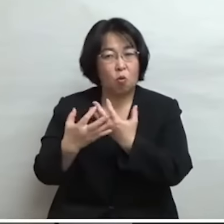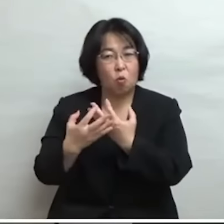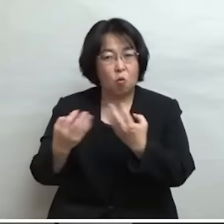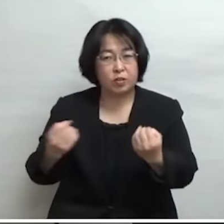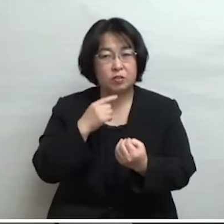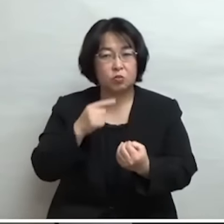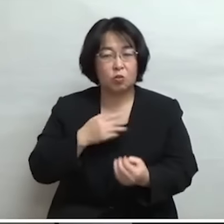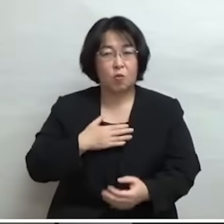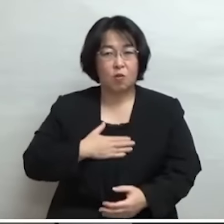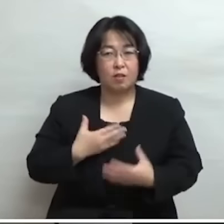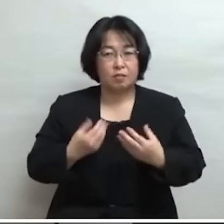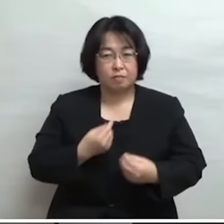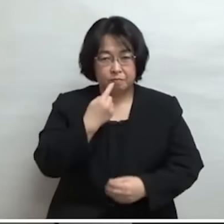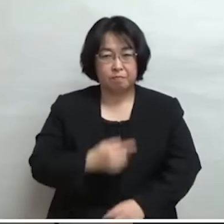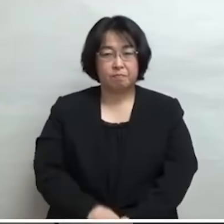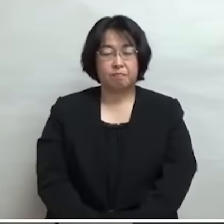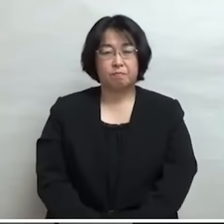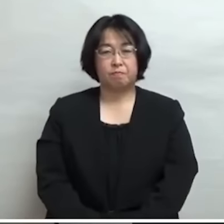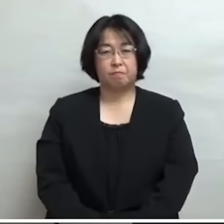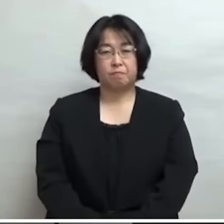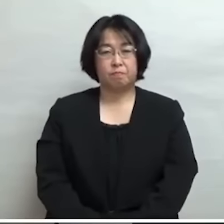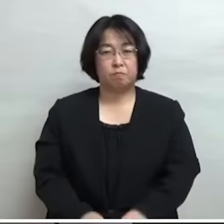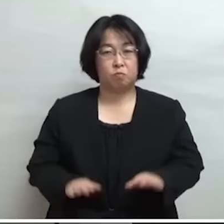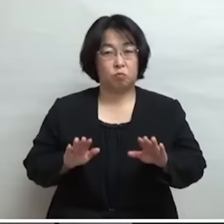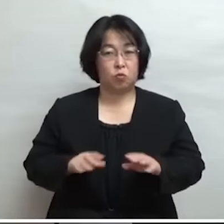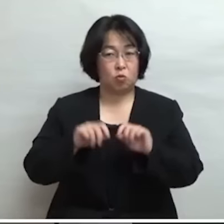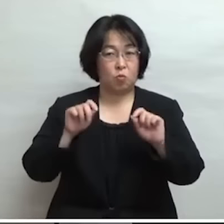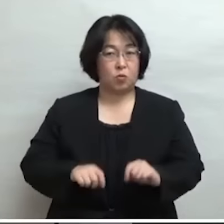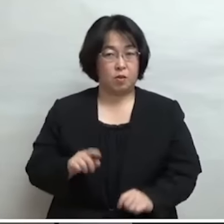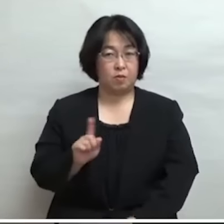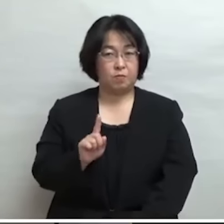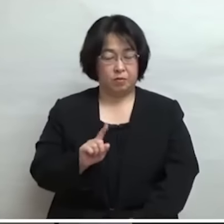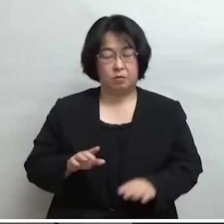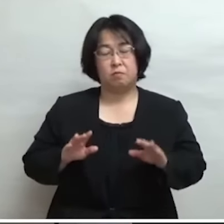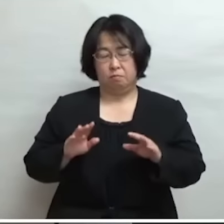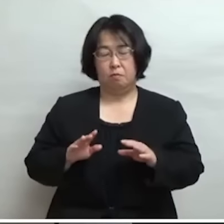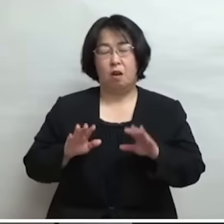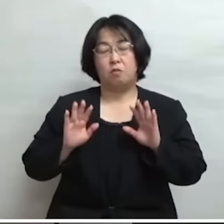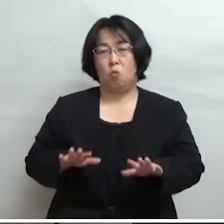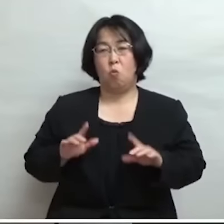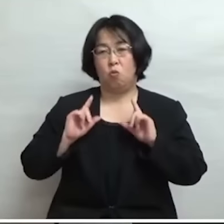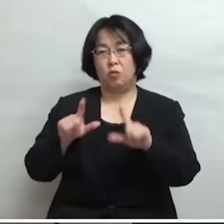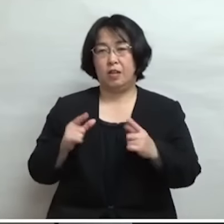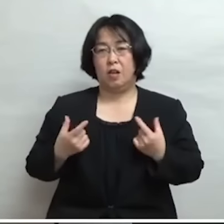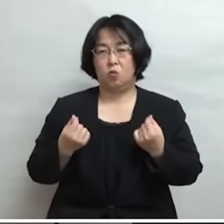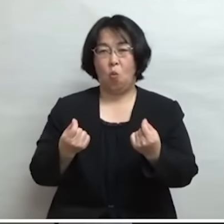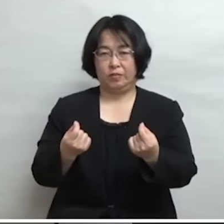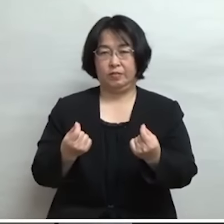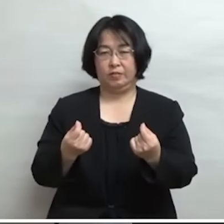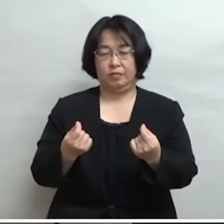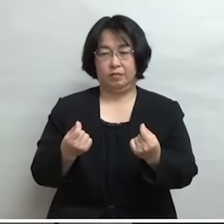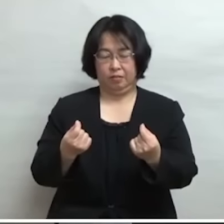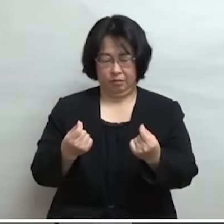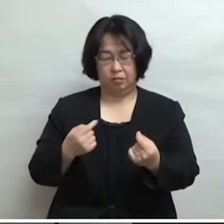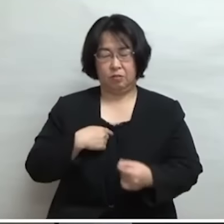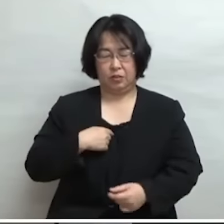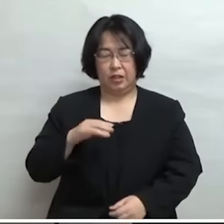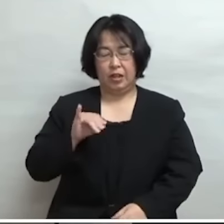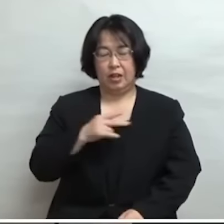分かったんで、申し上げますが、今日の問題はですね、今日お答えさせていただいた通りに、私が知事の責任